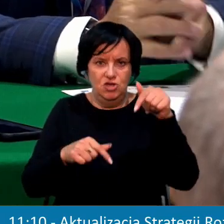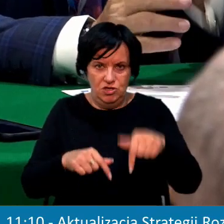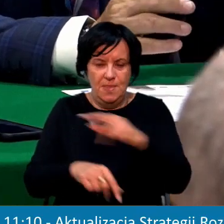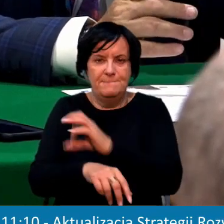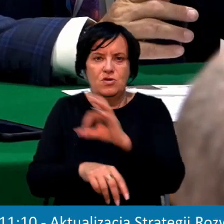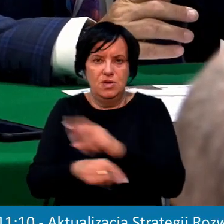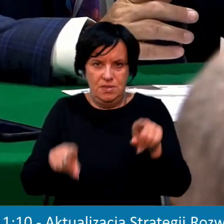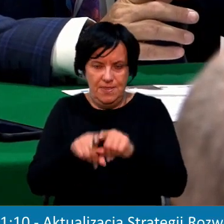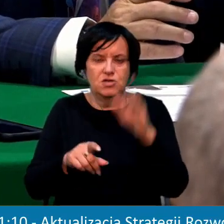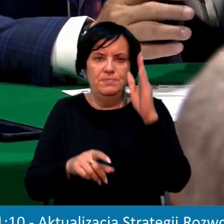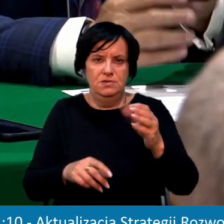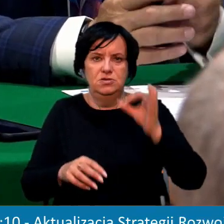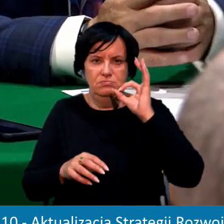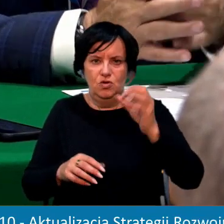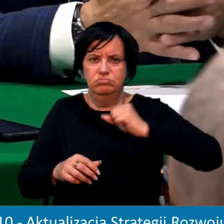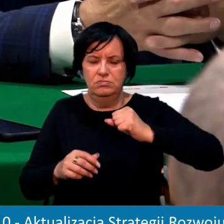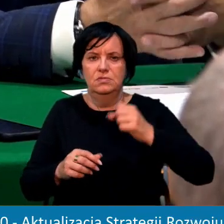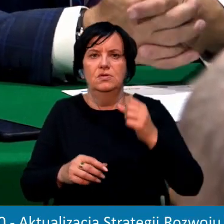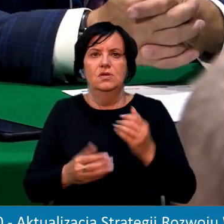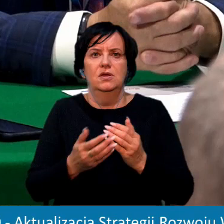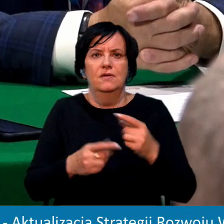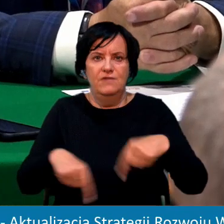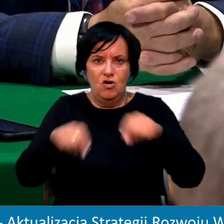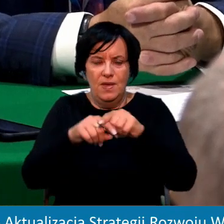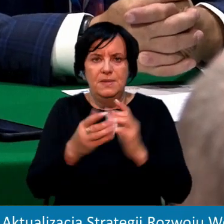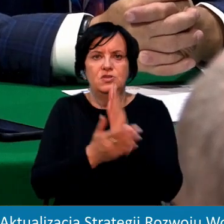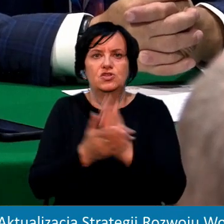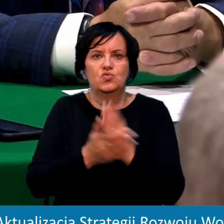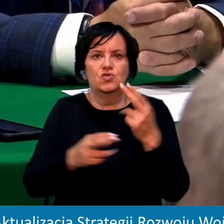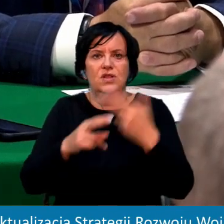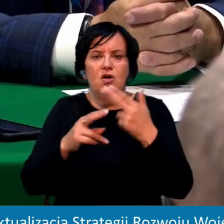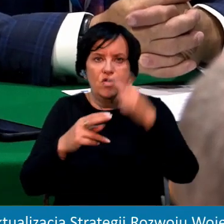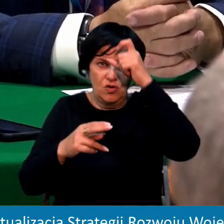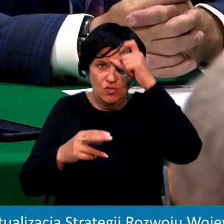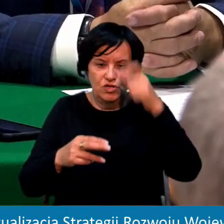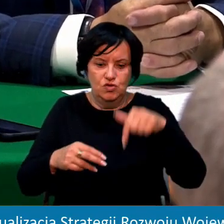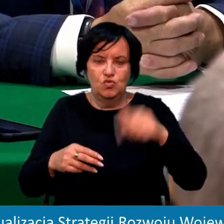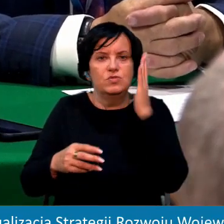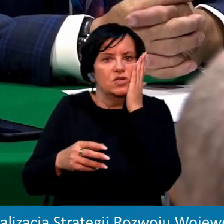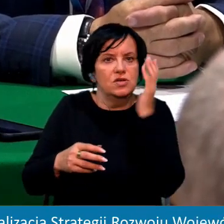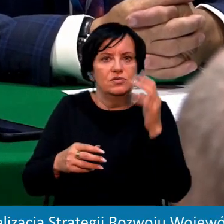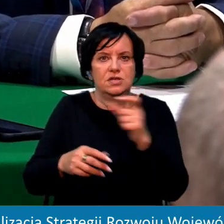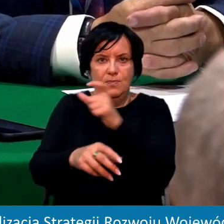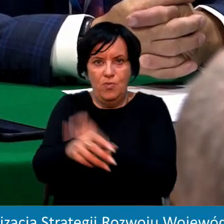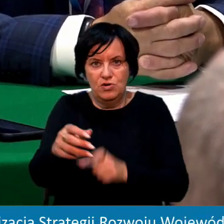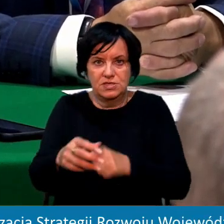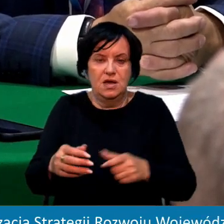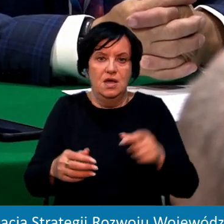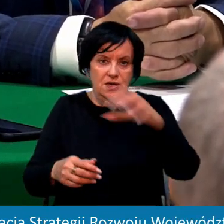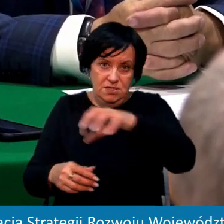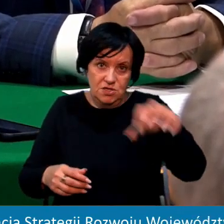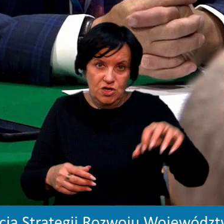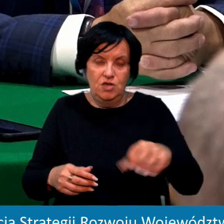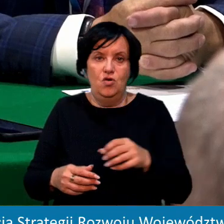będzie poprawnie realizowany i będzie służył pacjentom, mieszkańcom całego tutaj